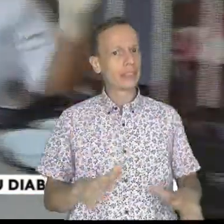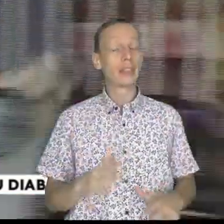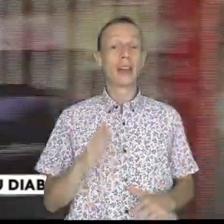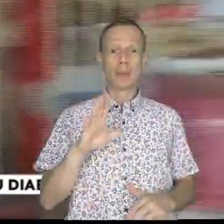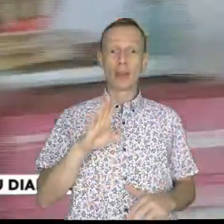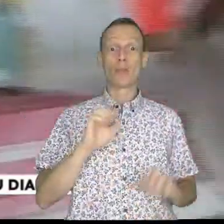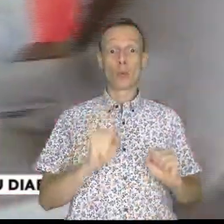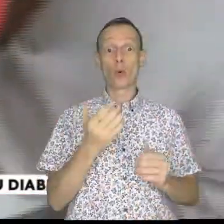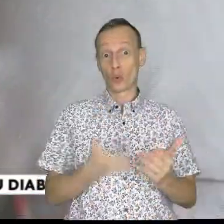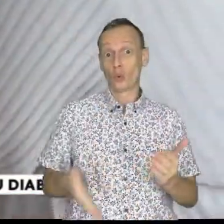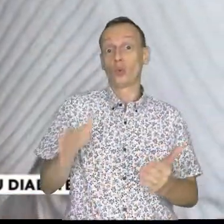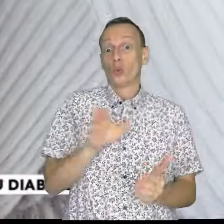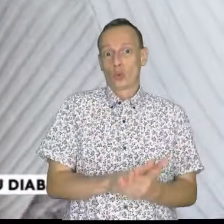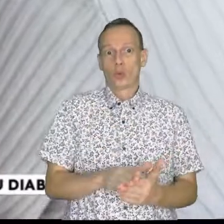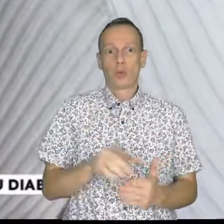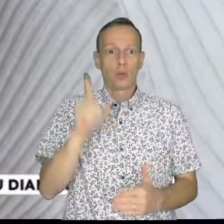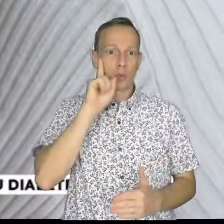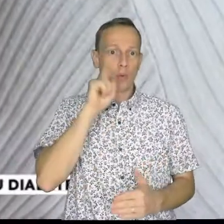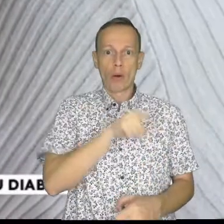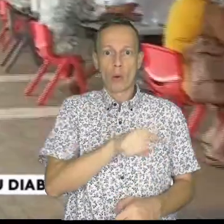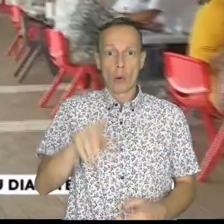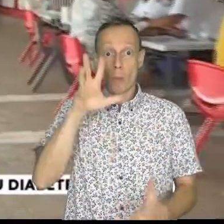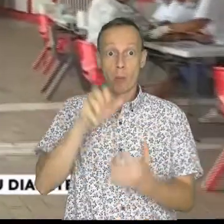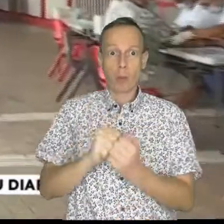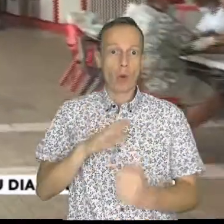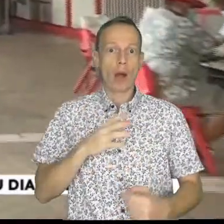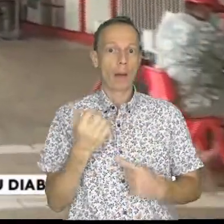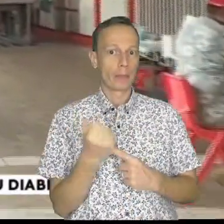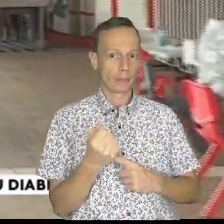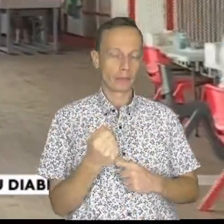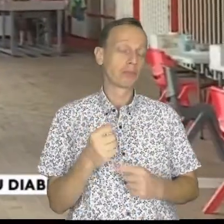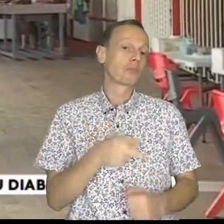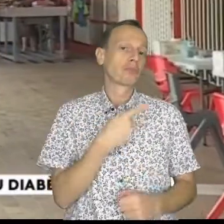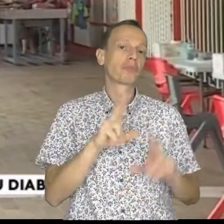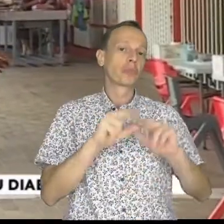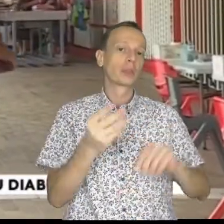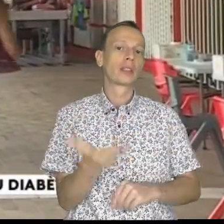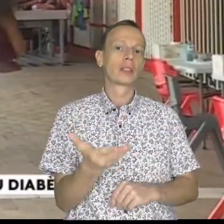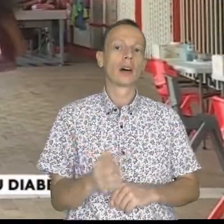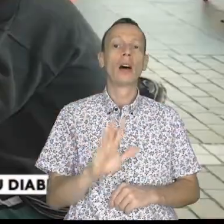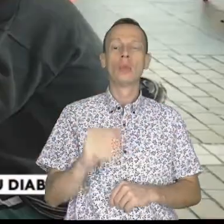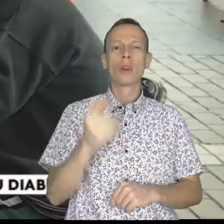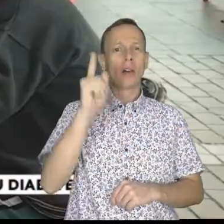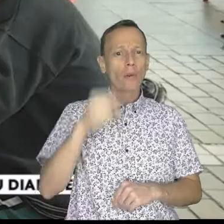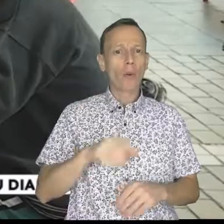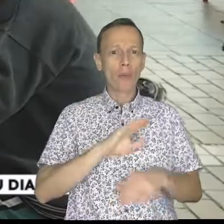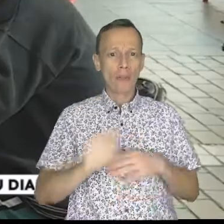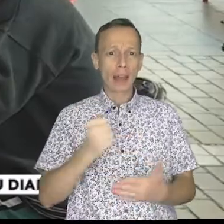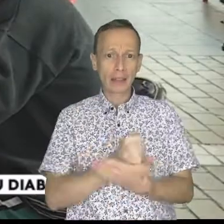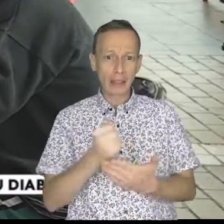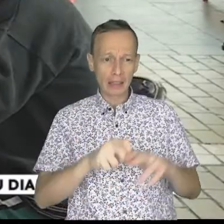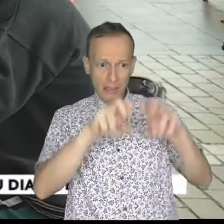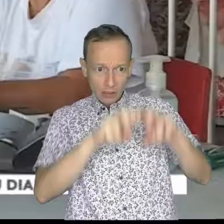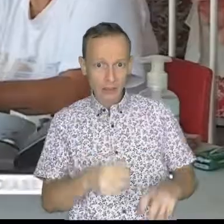mais sûrement autant de malades du diabète non identifiés selon les professionnels de santé, d'où l'absolue nécessité de dépister, autre